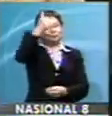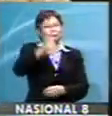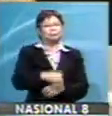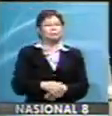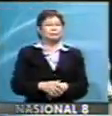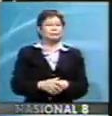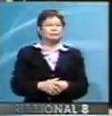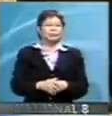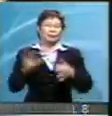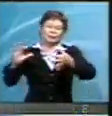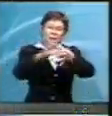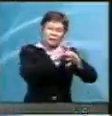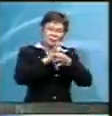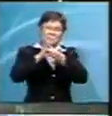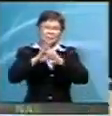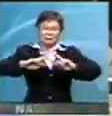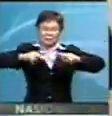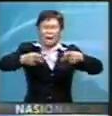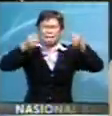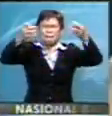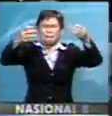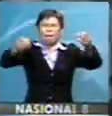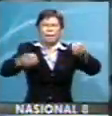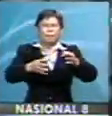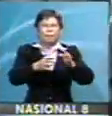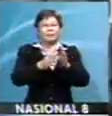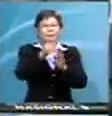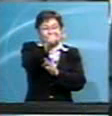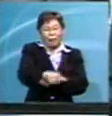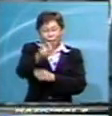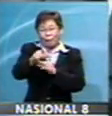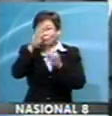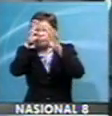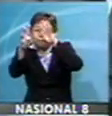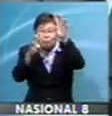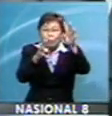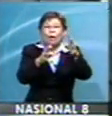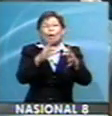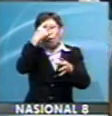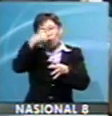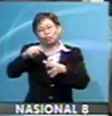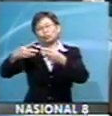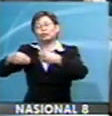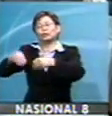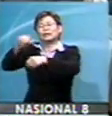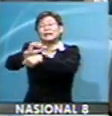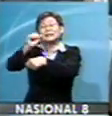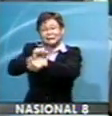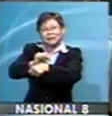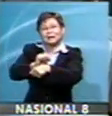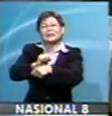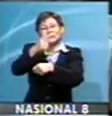kondusif kerjasama itu dapat melahirkan lebih ramai bakat kreatif bagi memenuhi tuntutan pasaran pekerjaan semasa yang menuntut